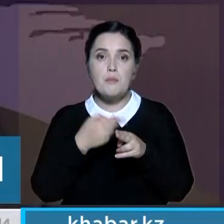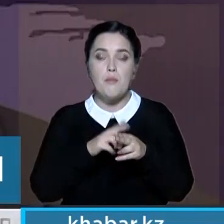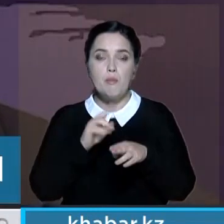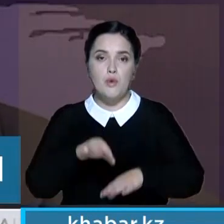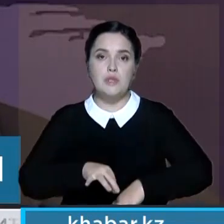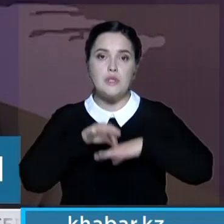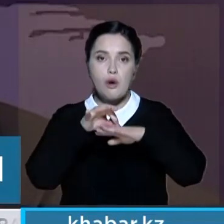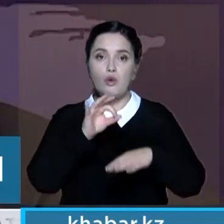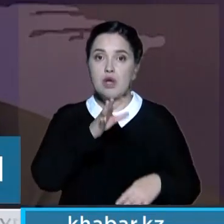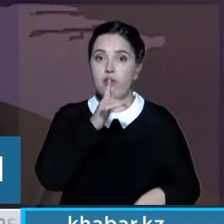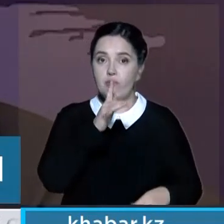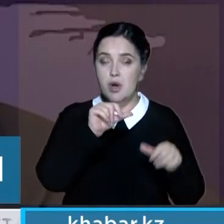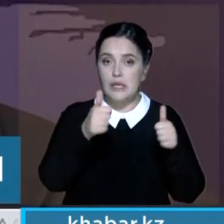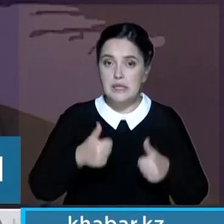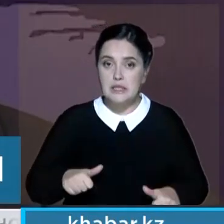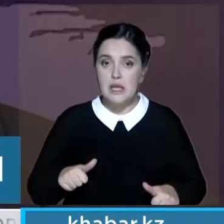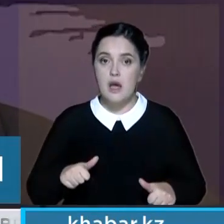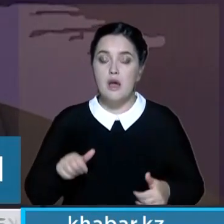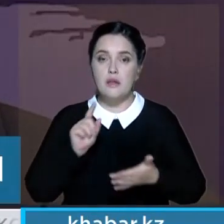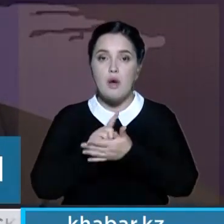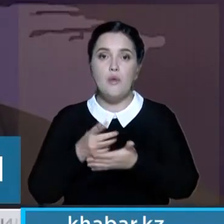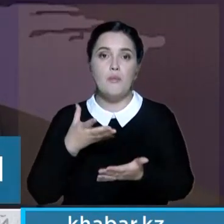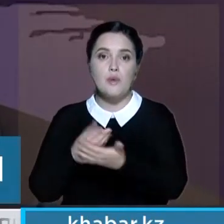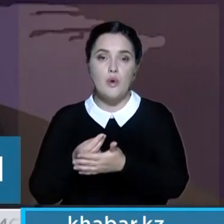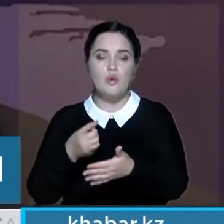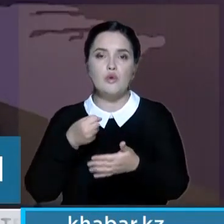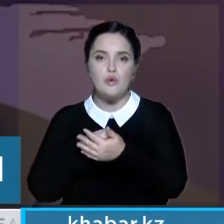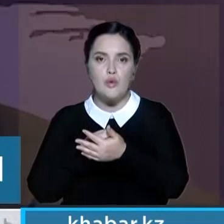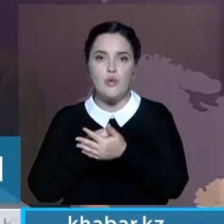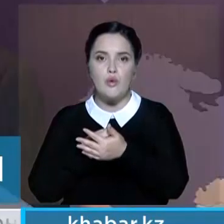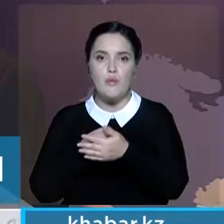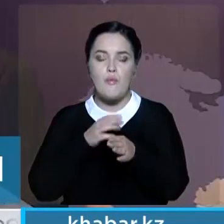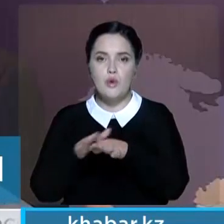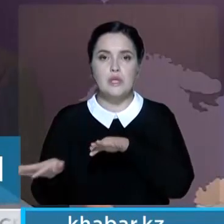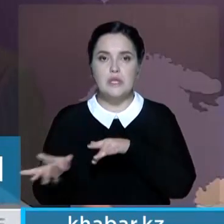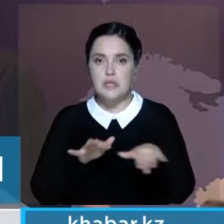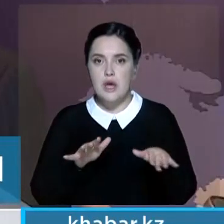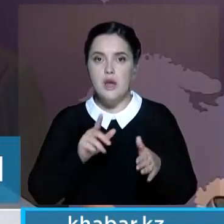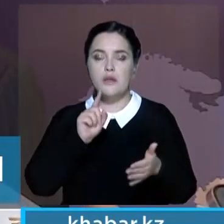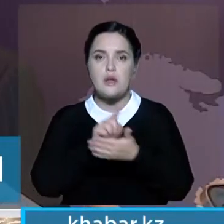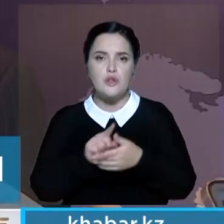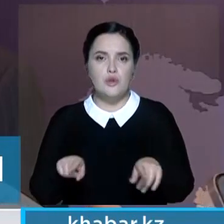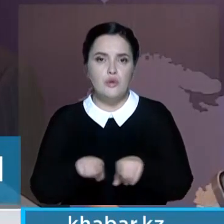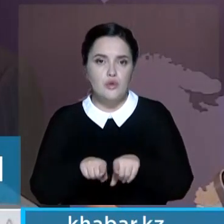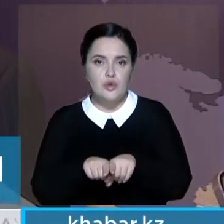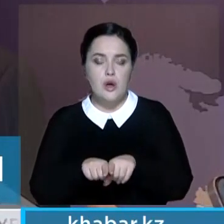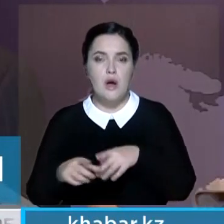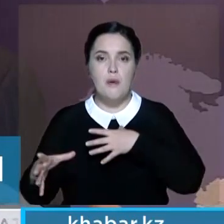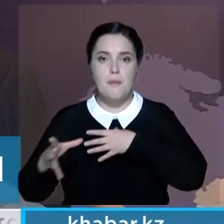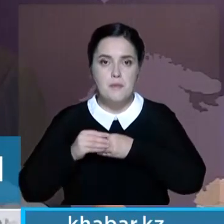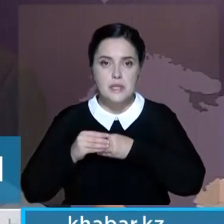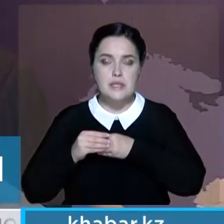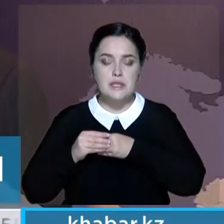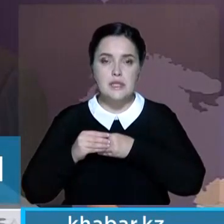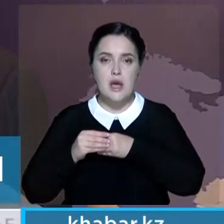сопровождения от момента регистрации налогоплательщика до полностью его деятельности. Мы должны тоже вместе